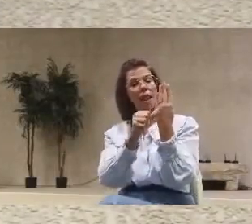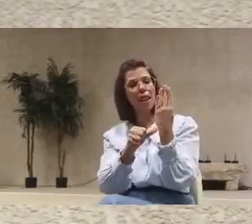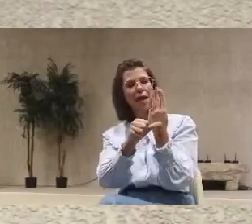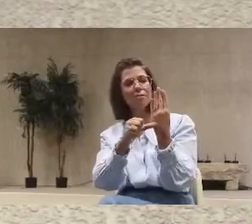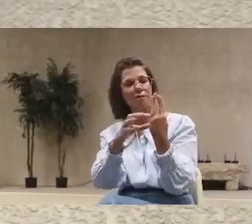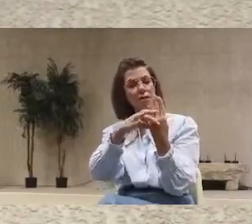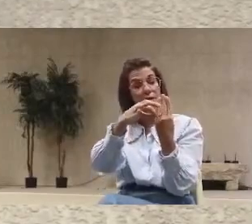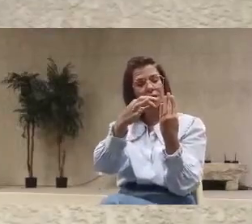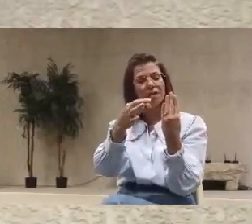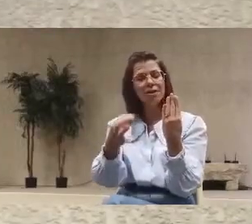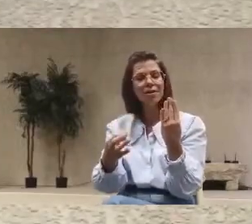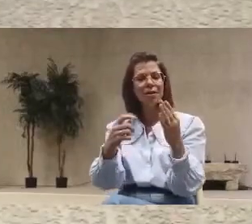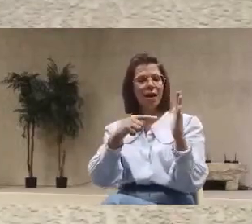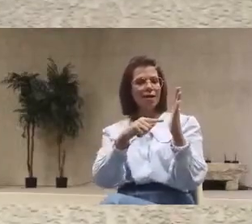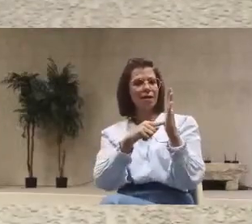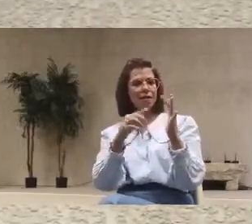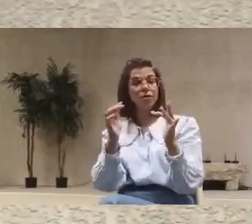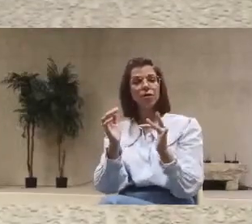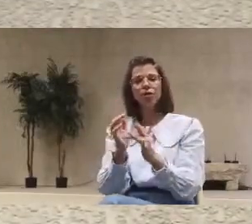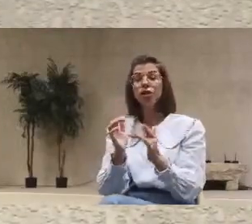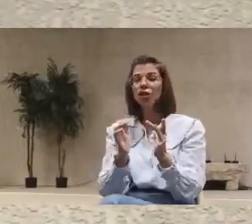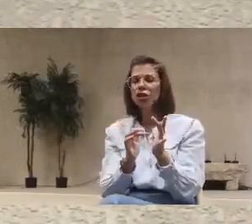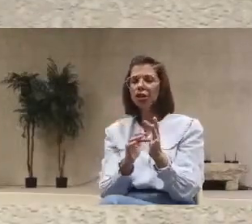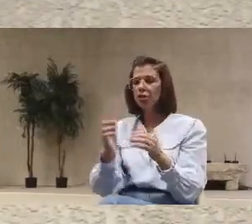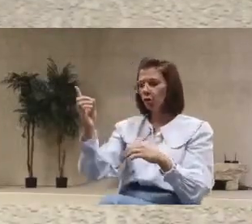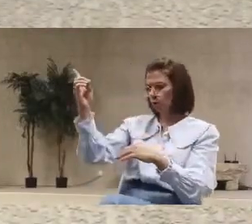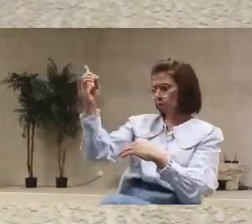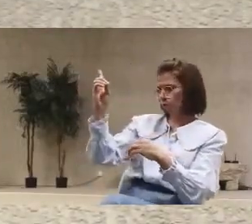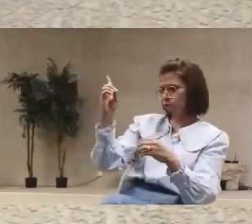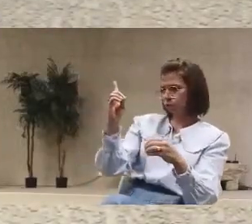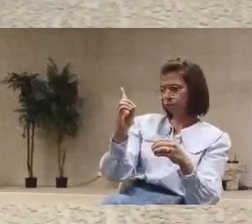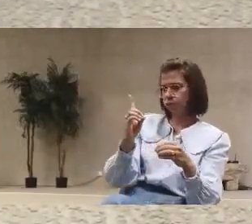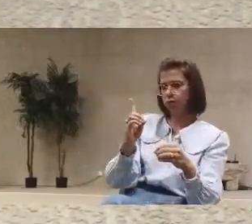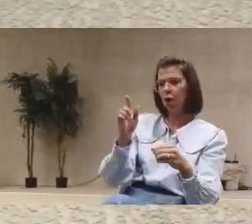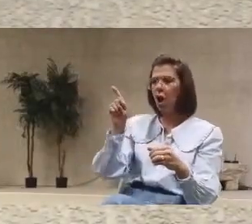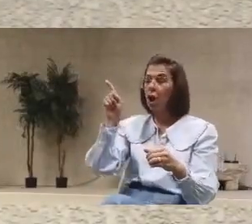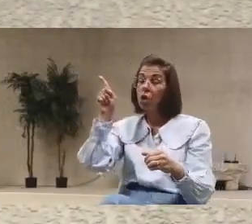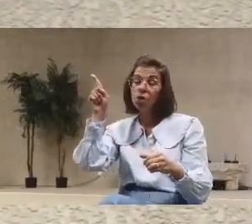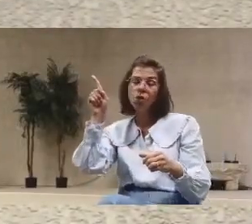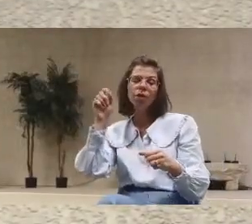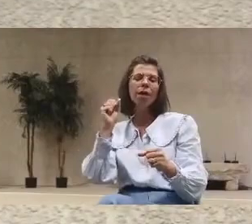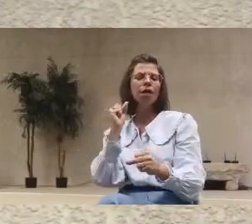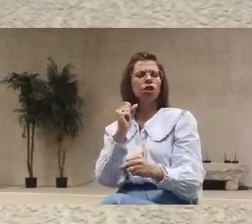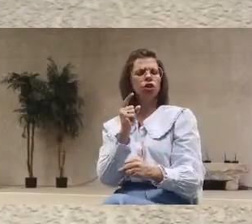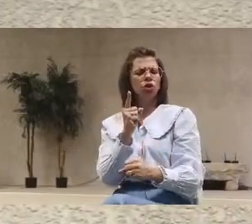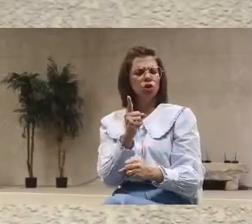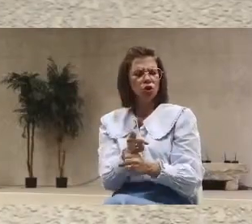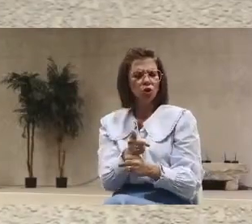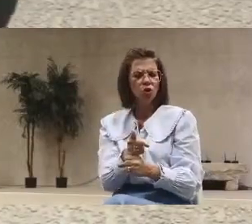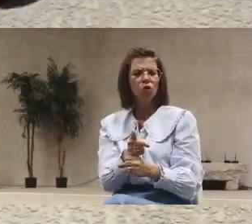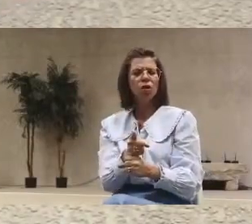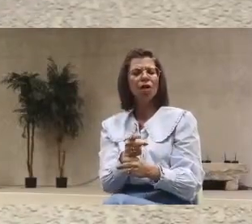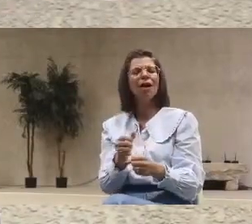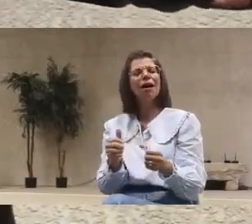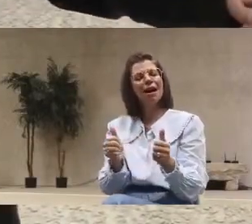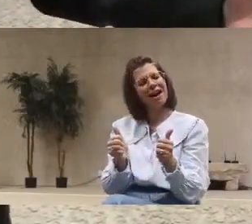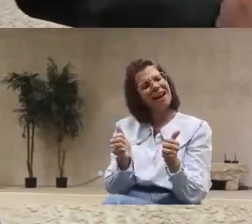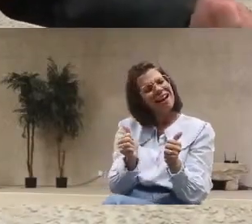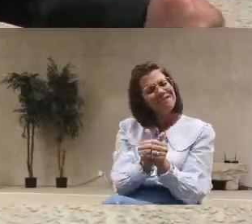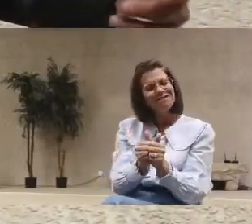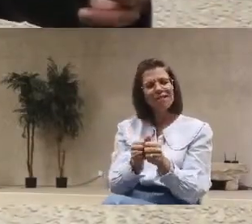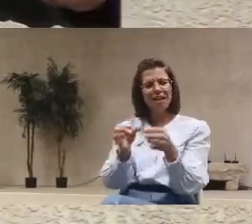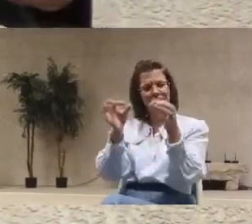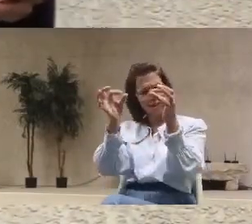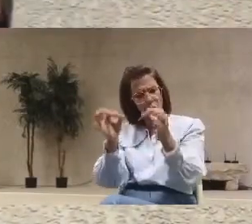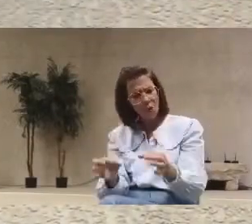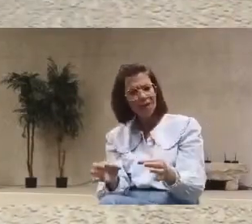Jésus viendra régner sur cette terre, il jugera avec équité. Et la justice sera